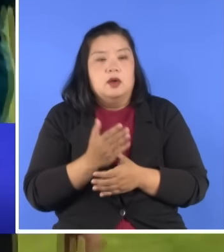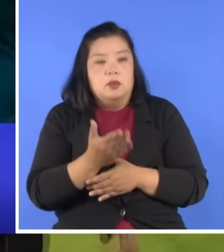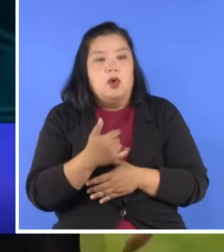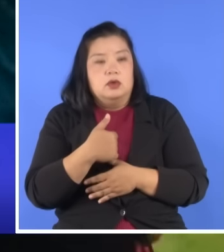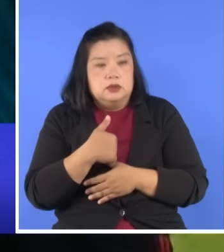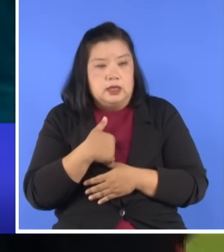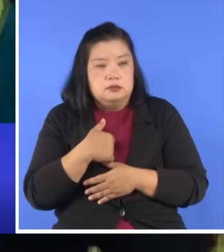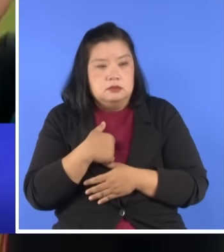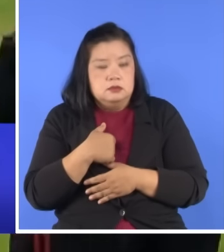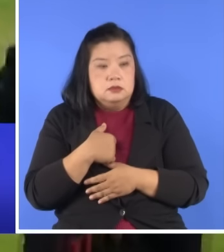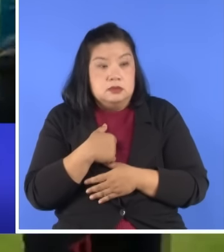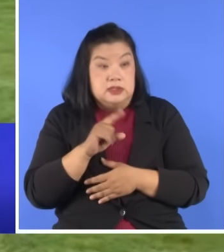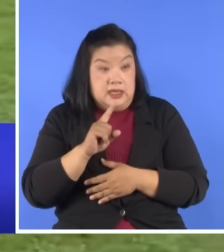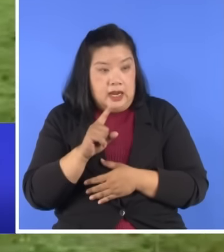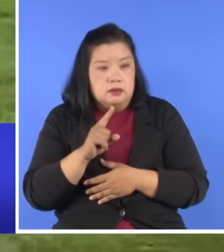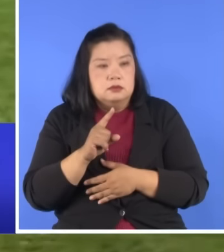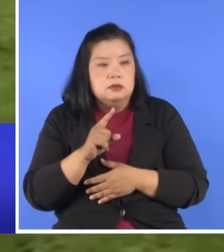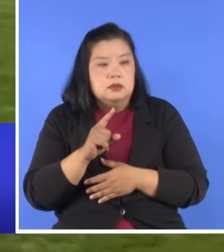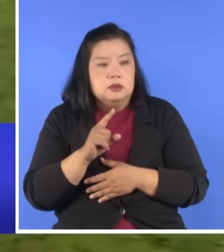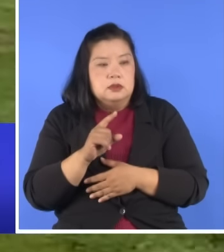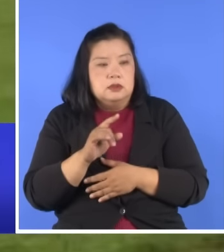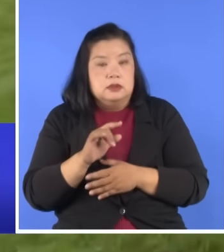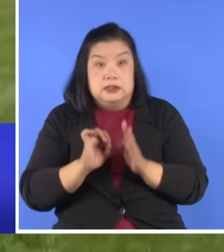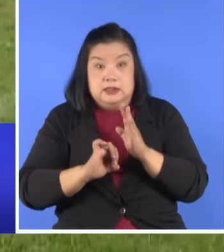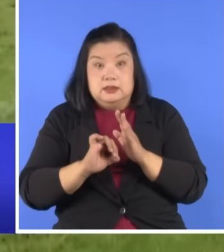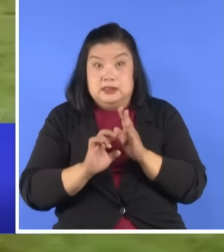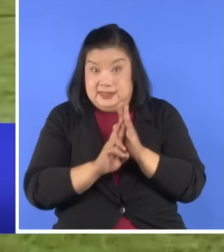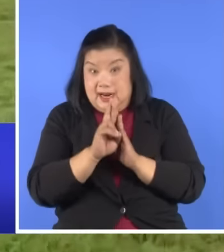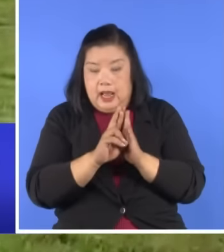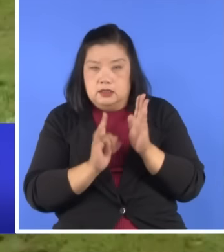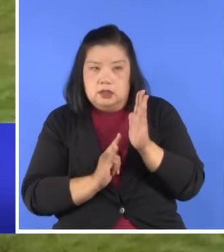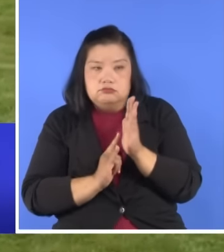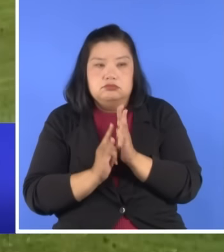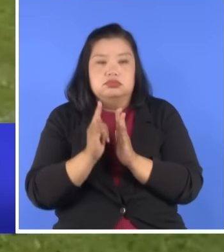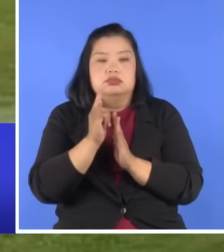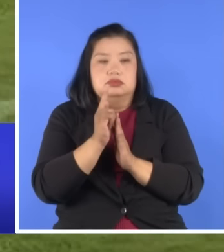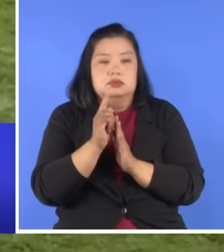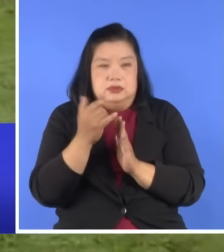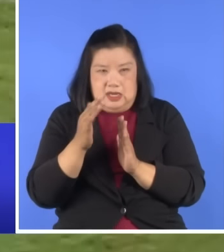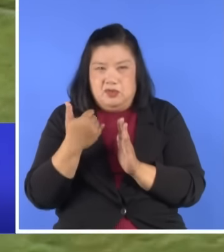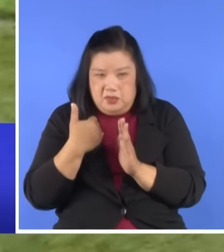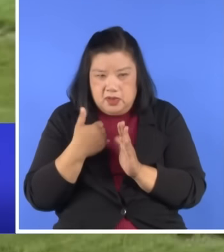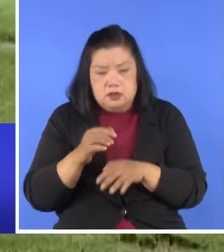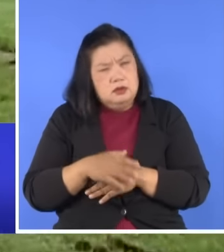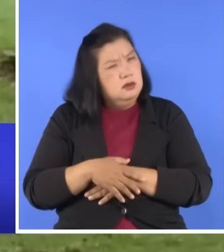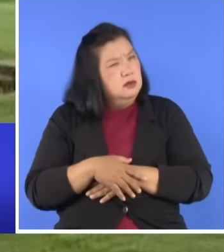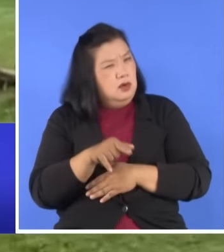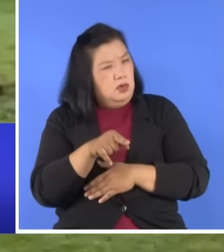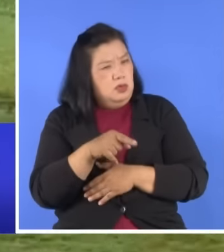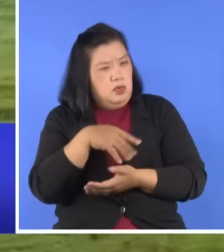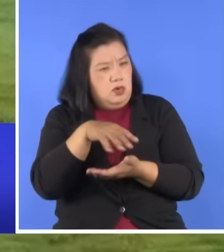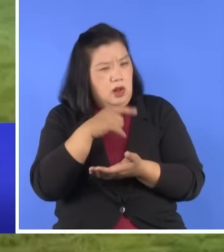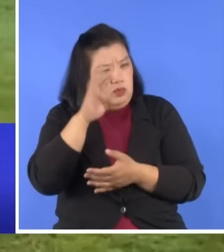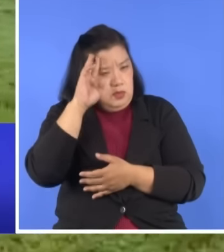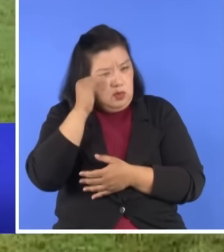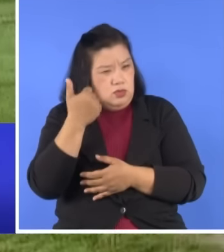บินไปเชียงรายจะไปช่วยน้ำท่วมเตรียมของไว้หมดแล้วเหลือแค่โทรศัพท์สั่งการให้มาช่วยเหลือตำรวจฟังดูแล้วเธอน่าจะป่วยทั้งจิตแน่นอน